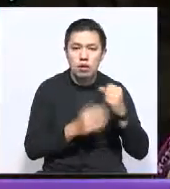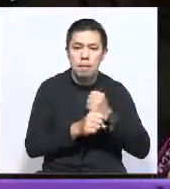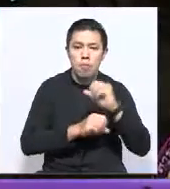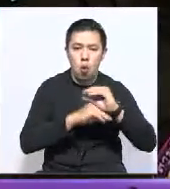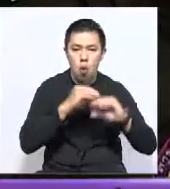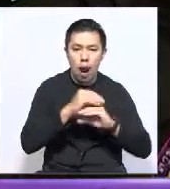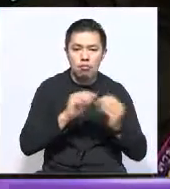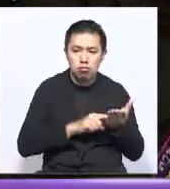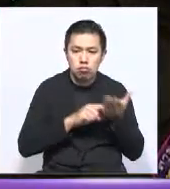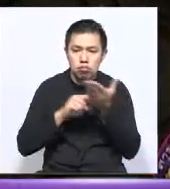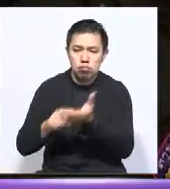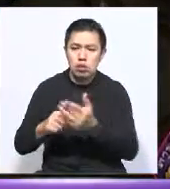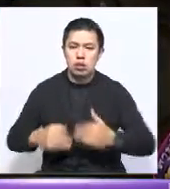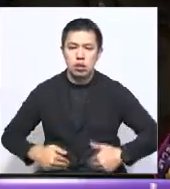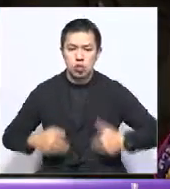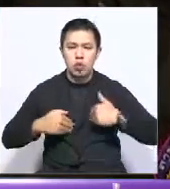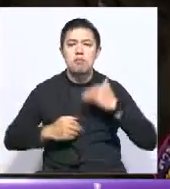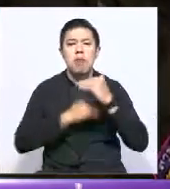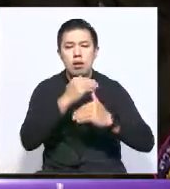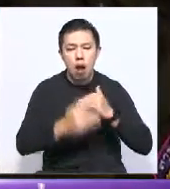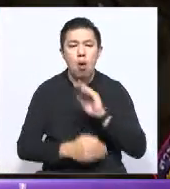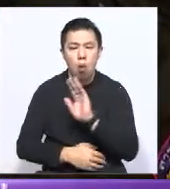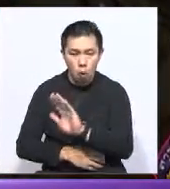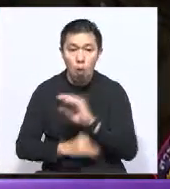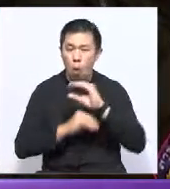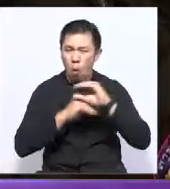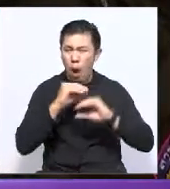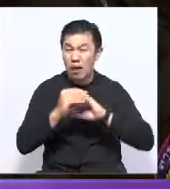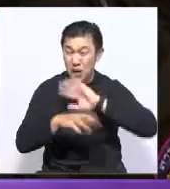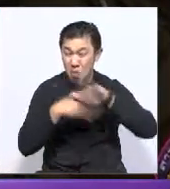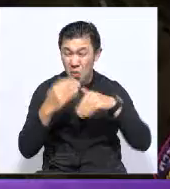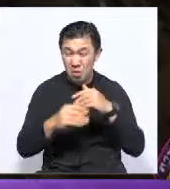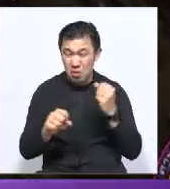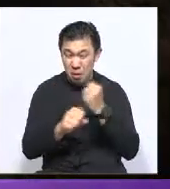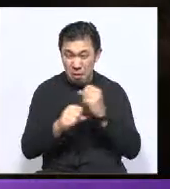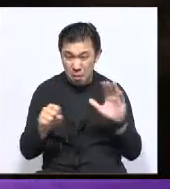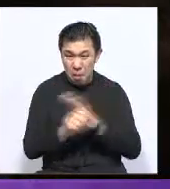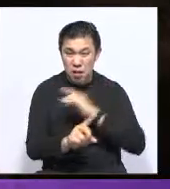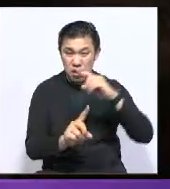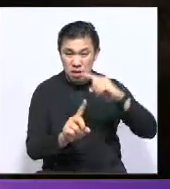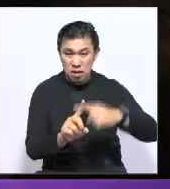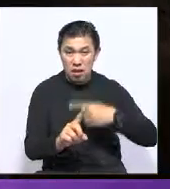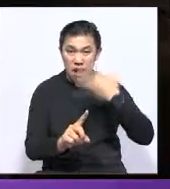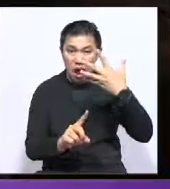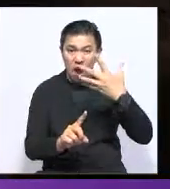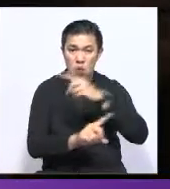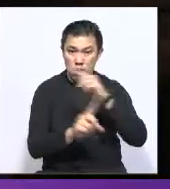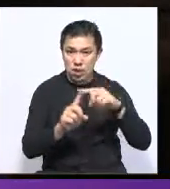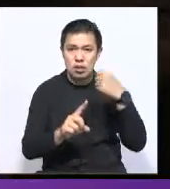อบการพัฒนาคุณภาพชีวิตและความเป็นอยู่ซึ่งโครงการทั้งหมดกำหนดเสร็จสิ้นภายในวันที่10พฤษภาคม